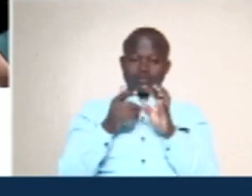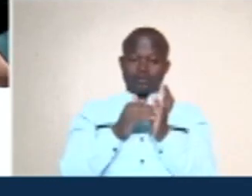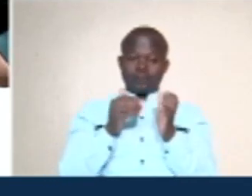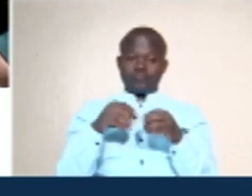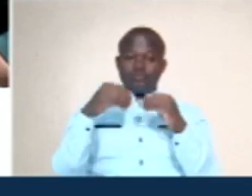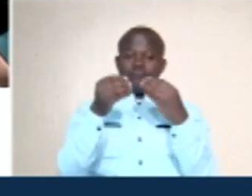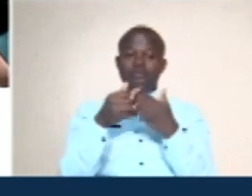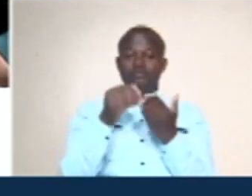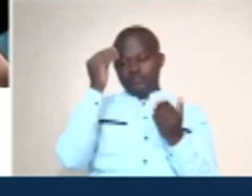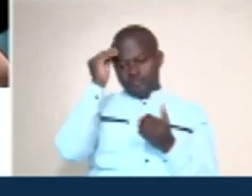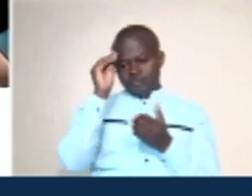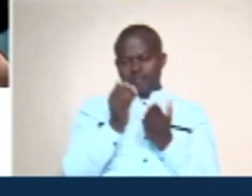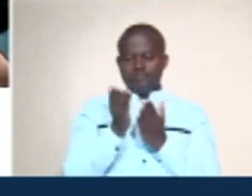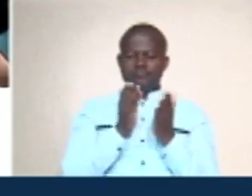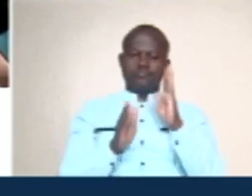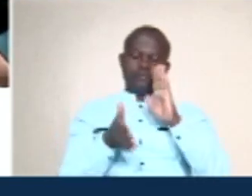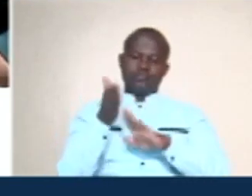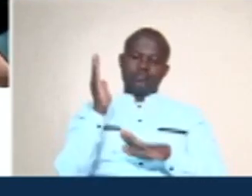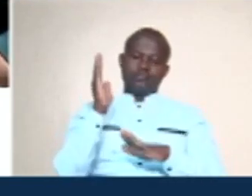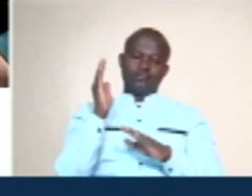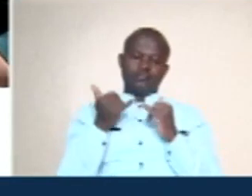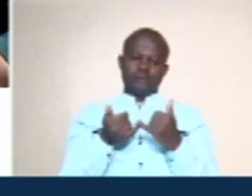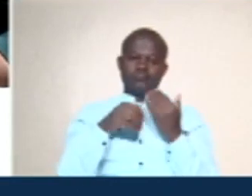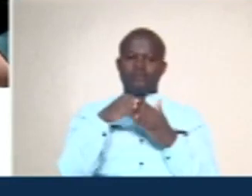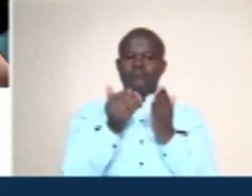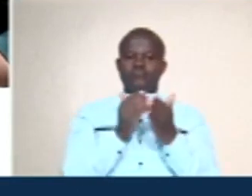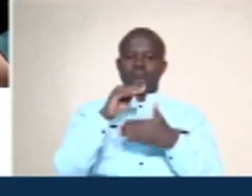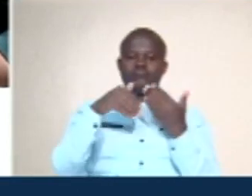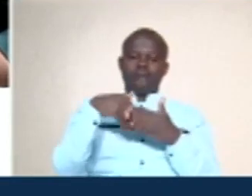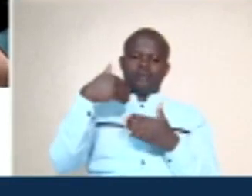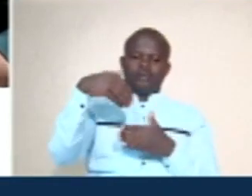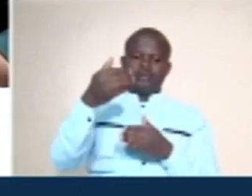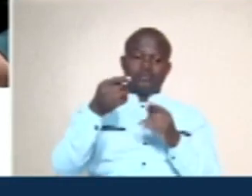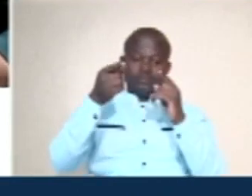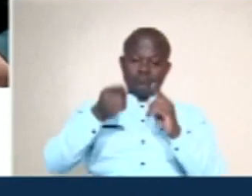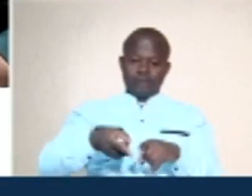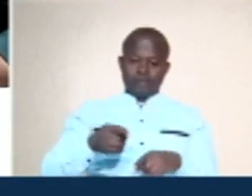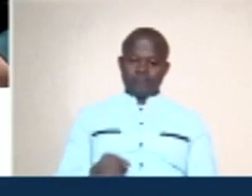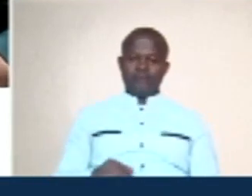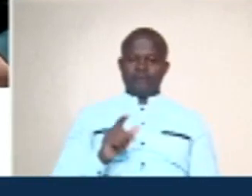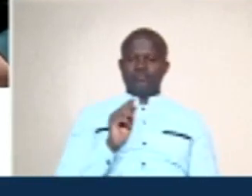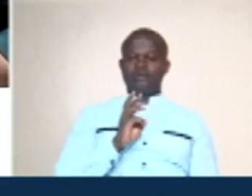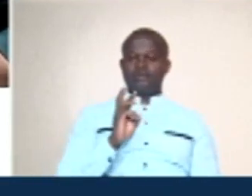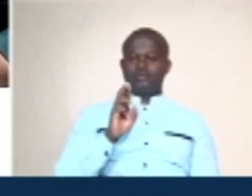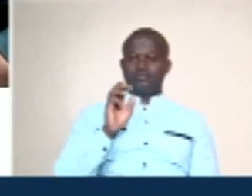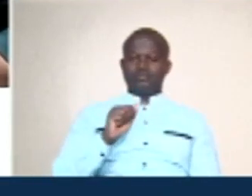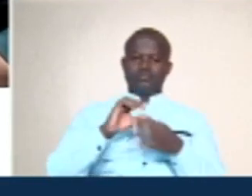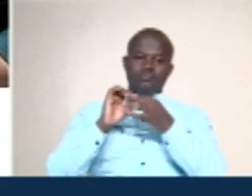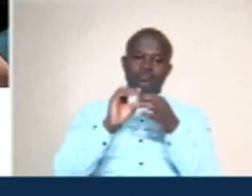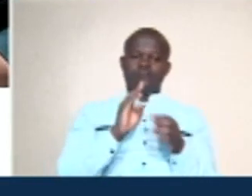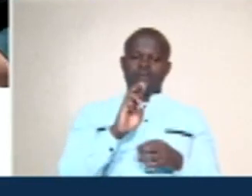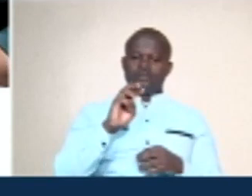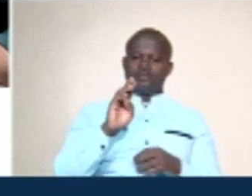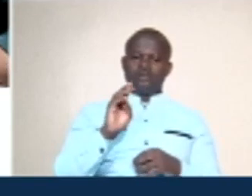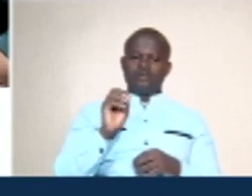ziri gutanga bituma serivisi zihuta. Ngira ngo no mu zindi serivisi bizagenda biza. Mugenzi wacu rero Kwizera John Patrick afatanyije na Biraboneye